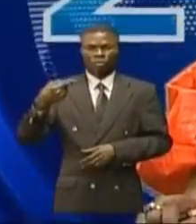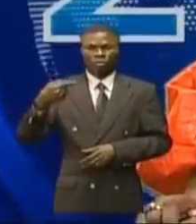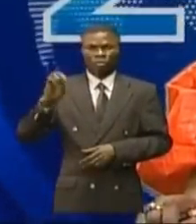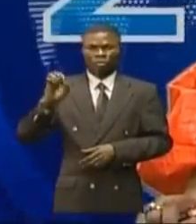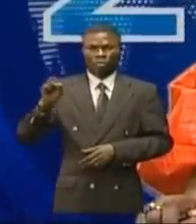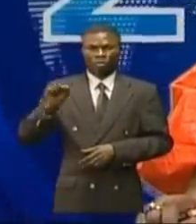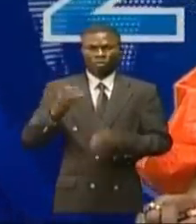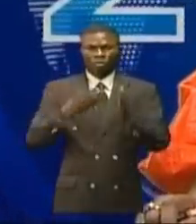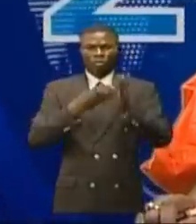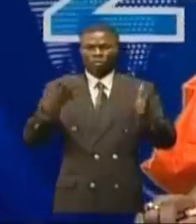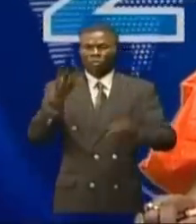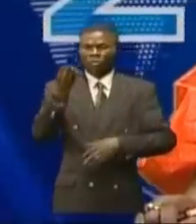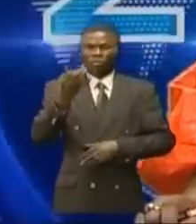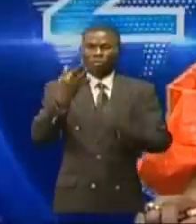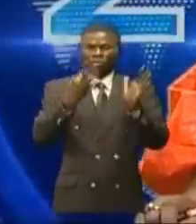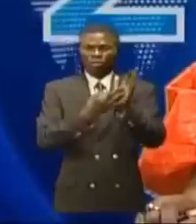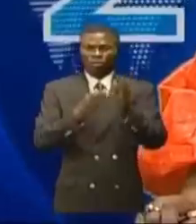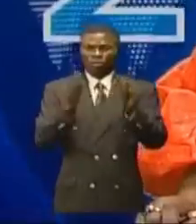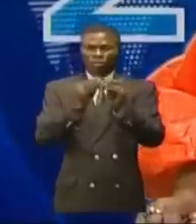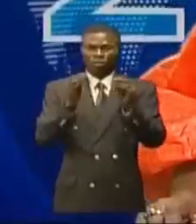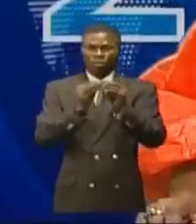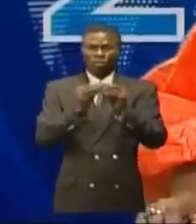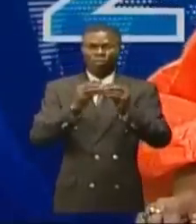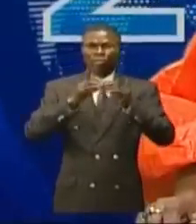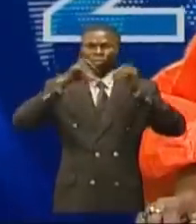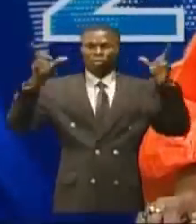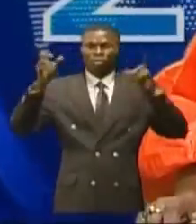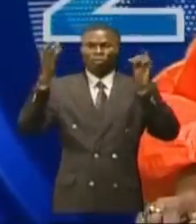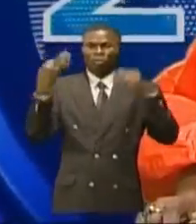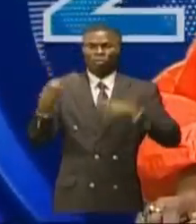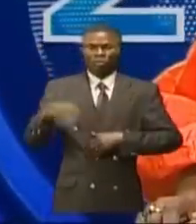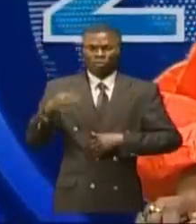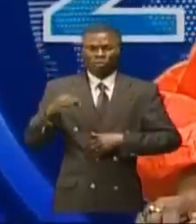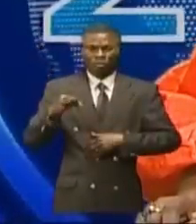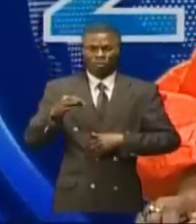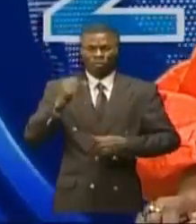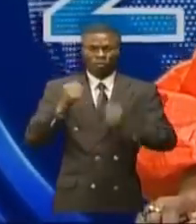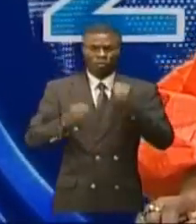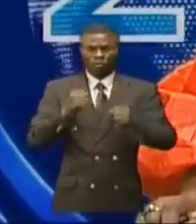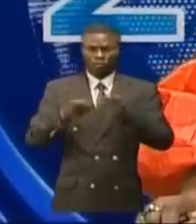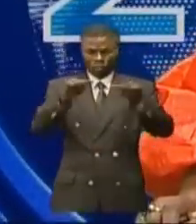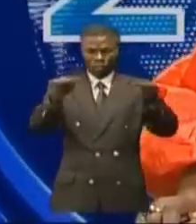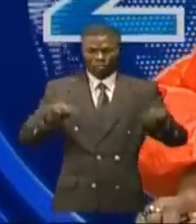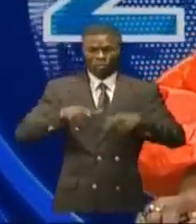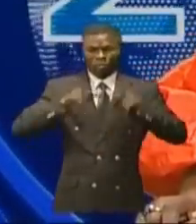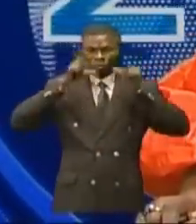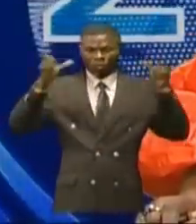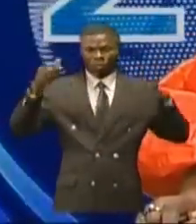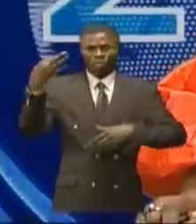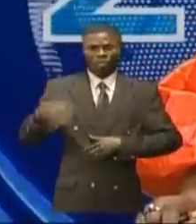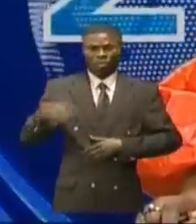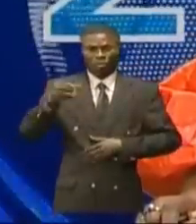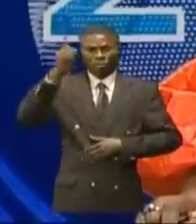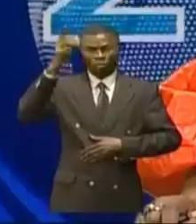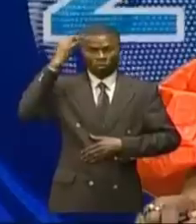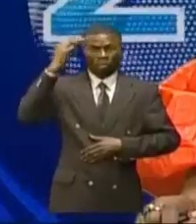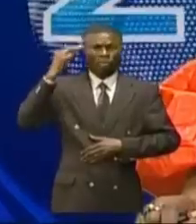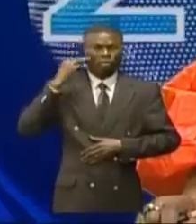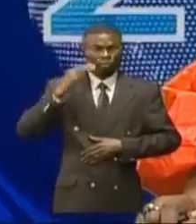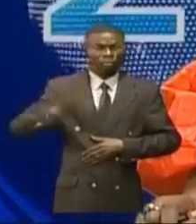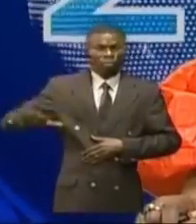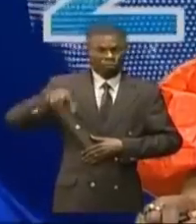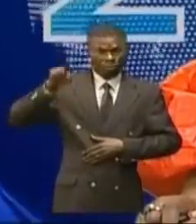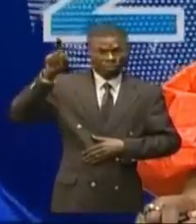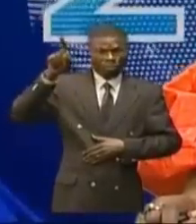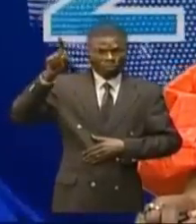48e Assemblée parlementaire de la francophonie sous le thème « La mobilité dans l'espace francophone ». C'est le premier ministre de ce pays